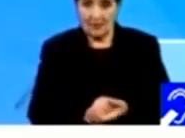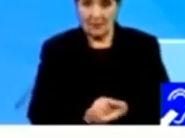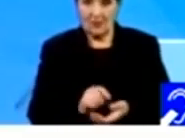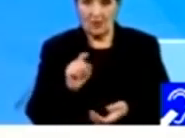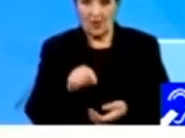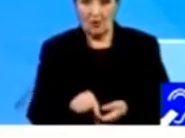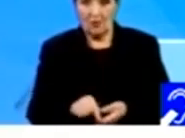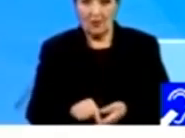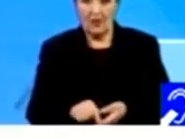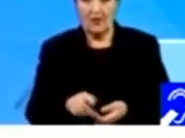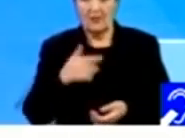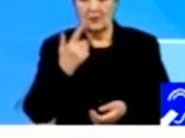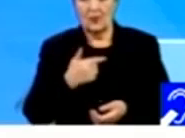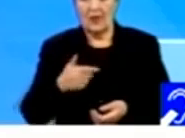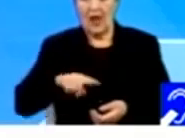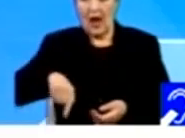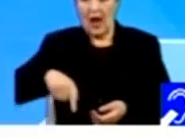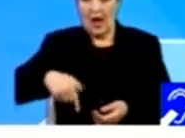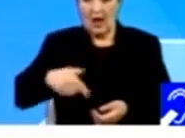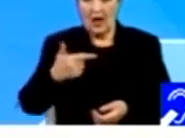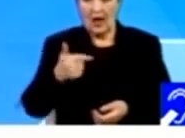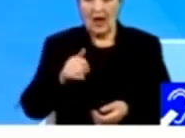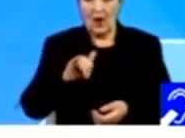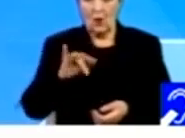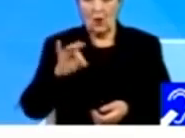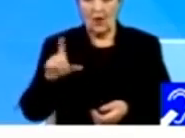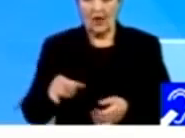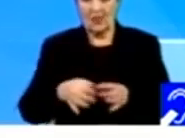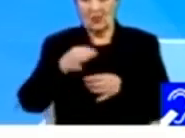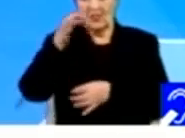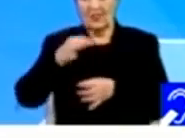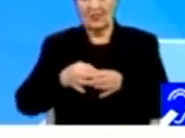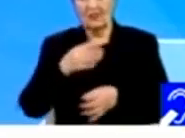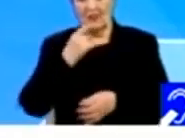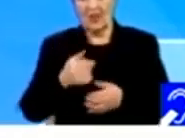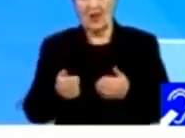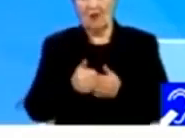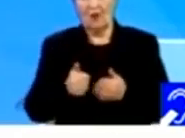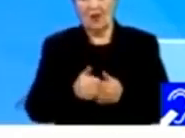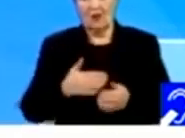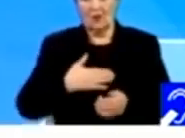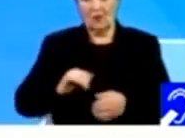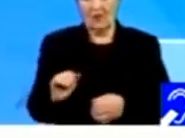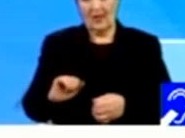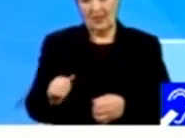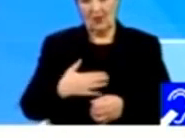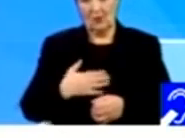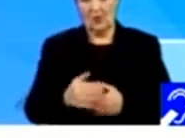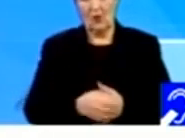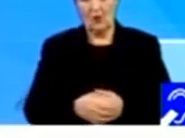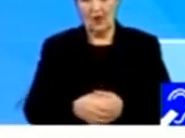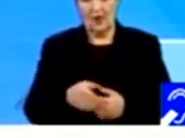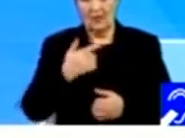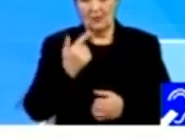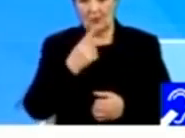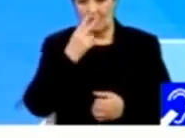este făcut așa gaură la balcoane și scoase țevele de la aparatele de aer condiționat. Colegul meu din Roma, prietenul meu, un arhitect, a zis că